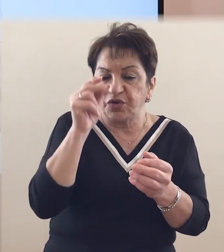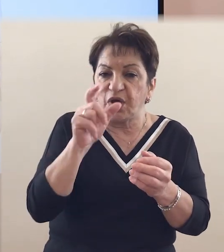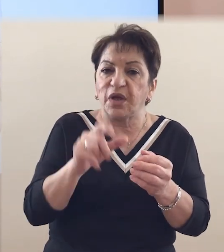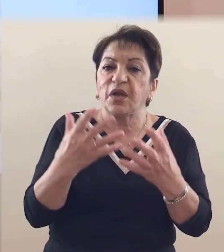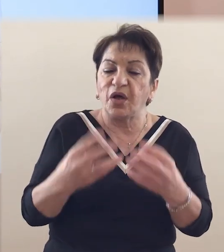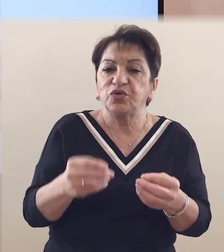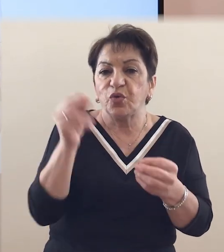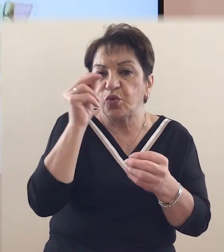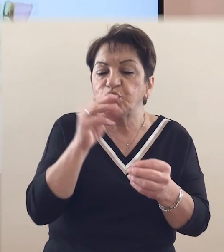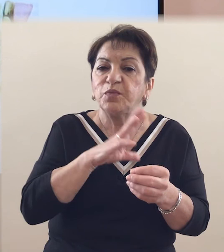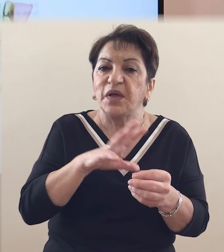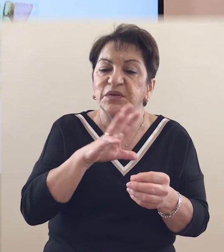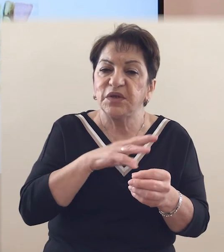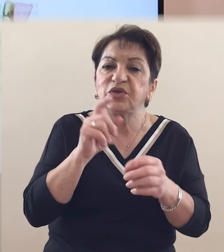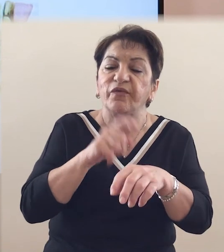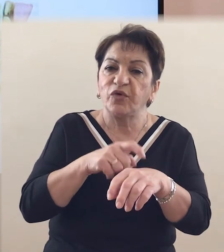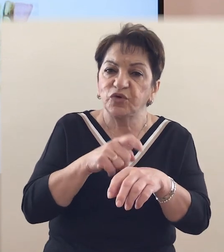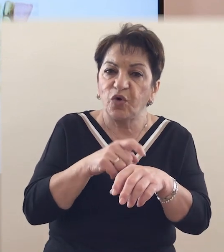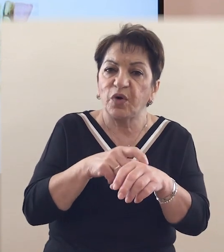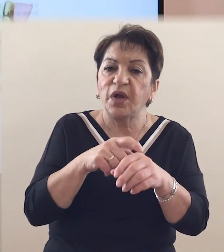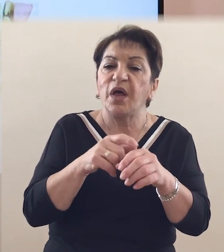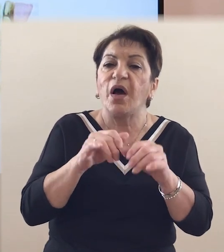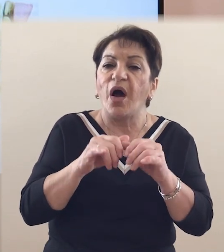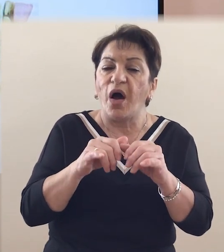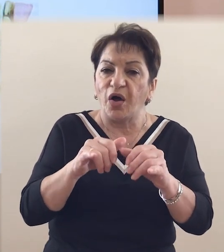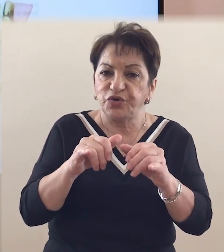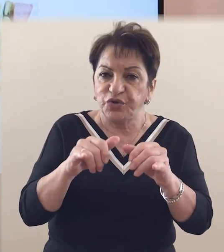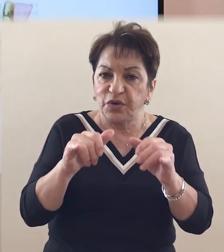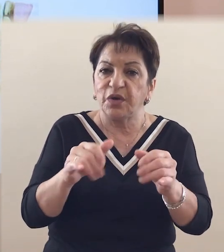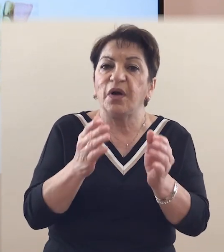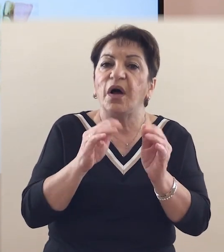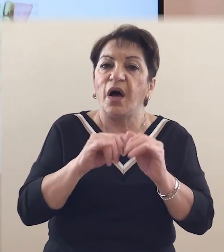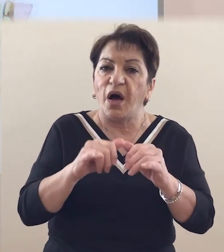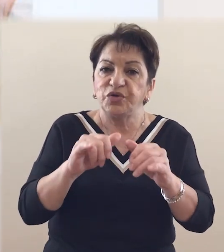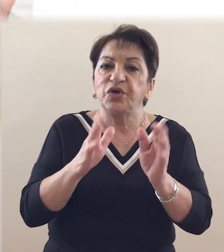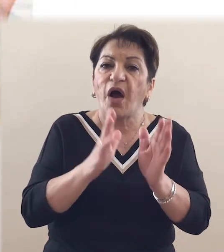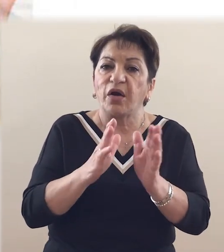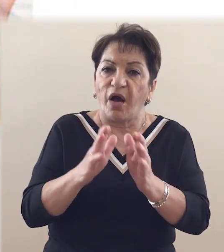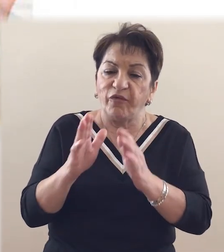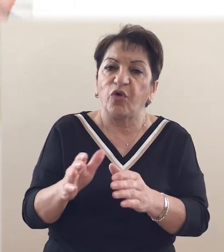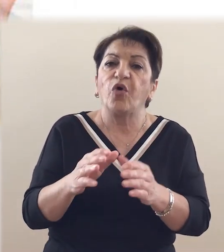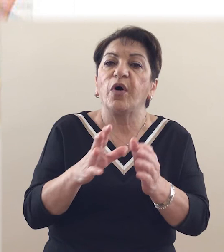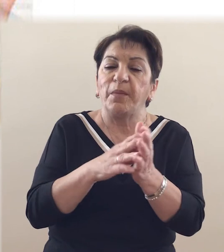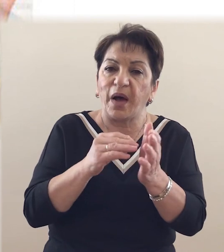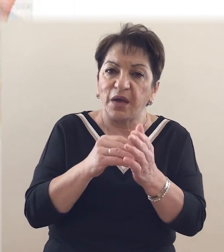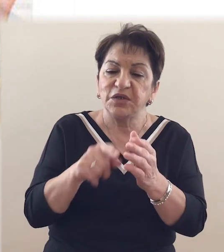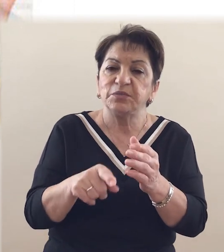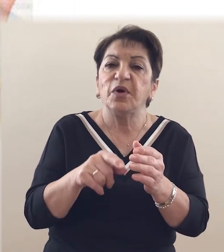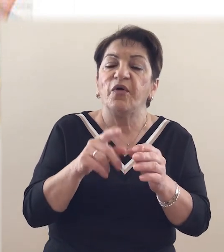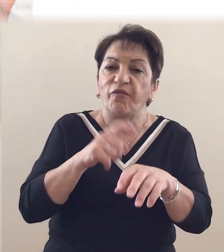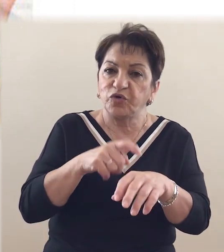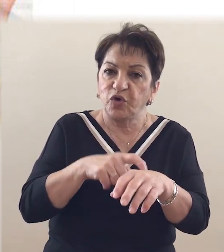այսօր ուսումնասիրեցինք ոսկրերի աճը, աճը կարգավորող մեխանիզմները, ինչպես նաև